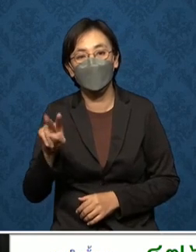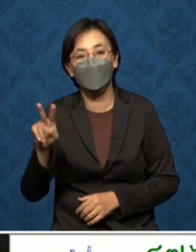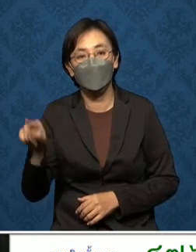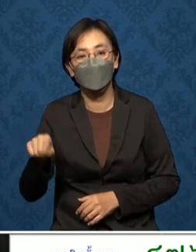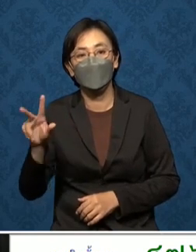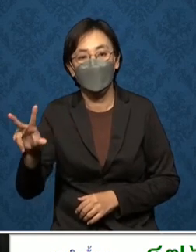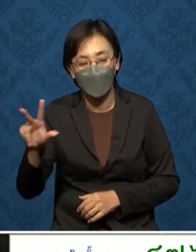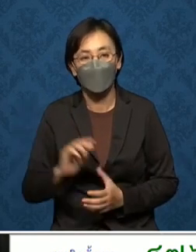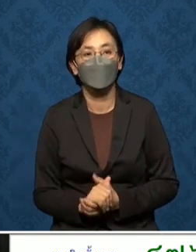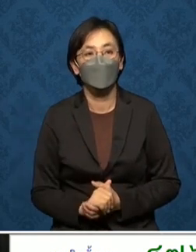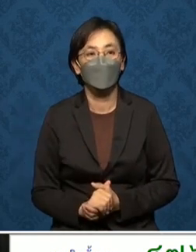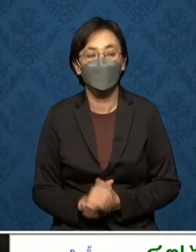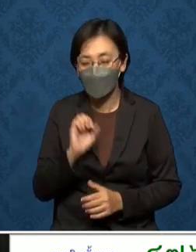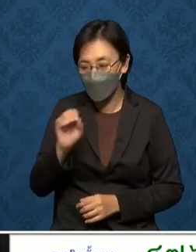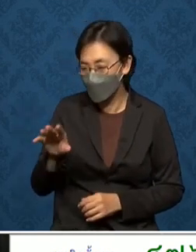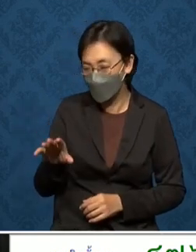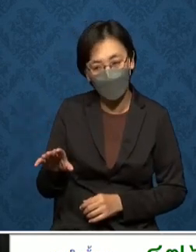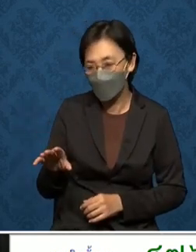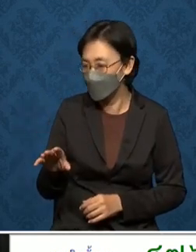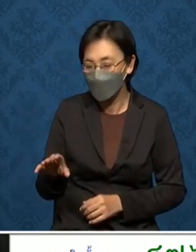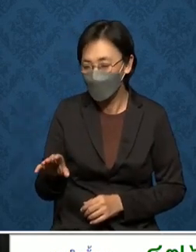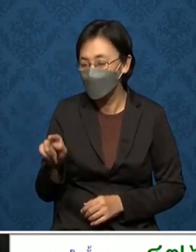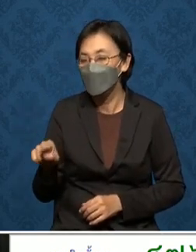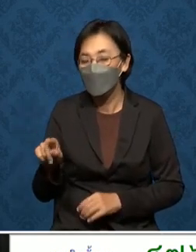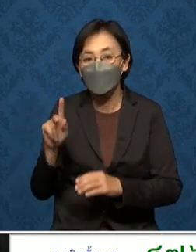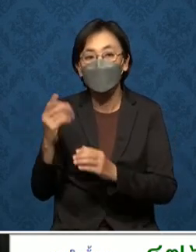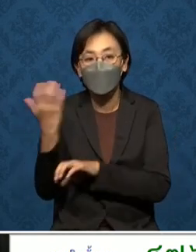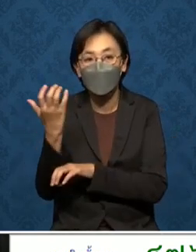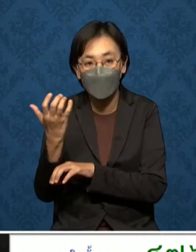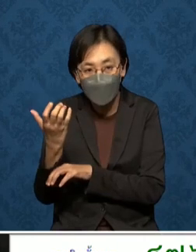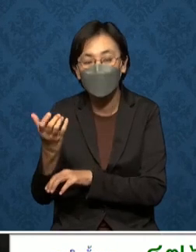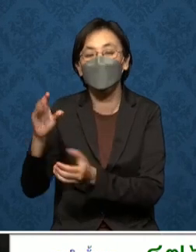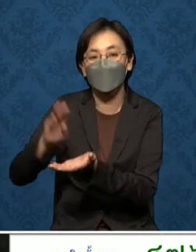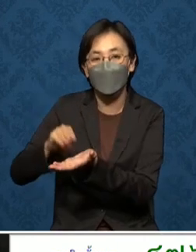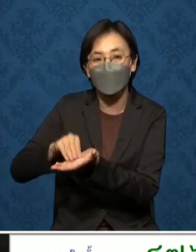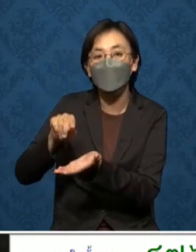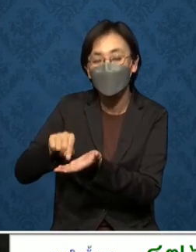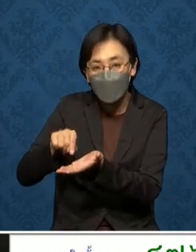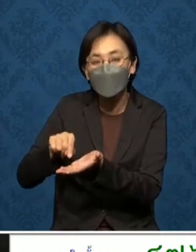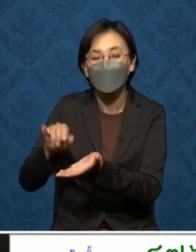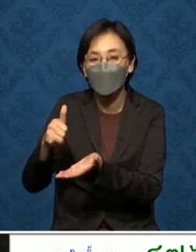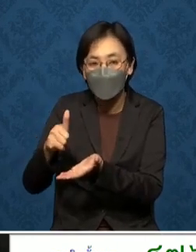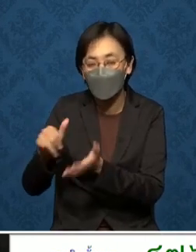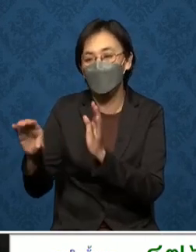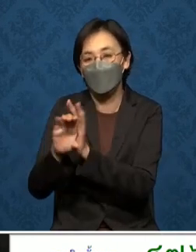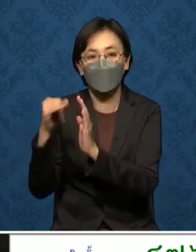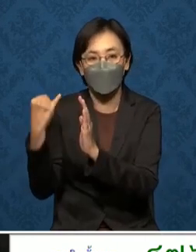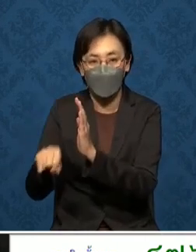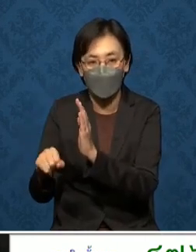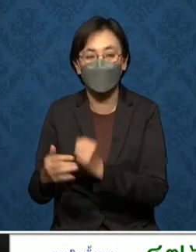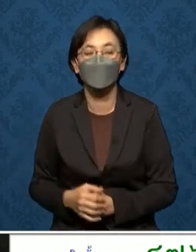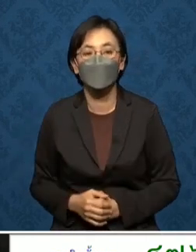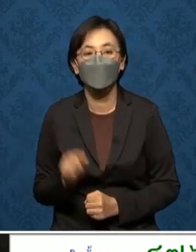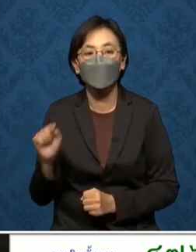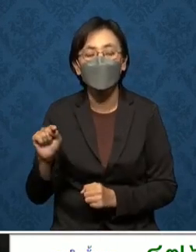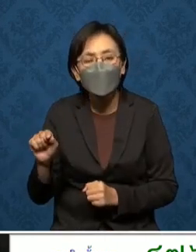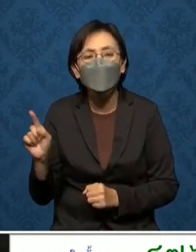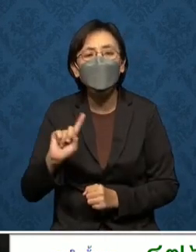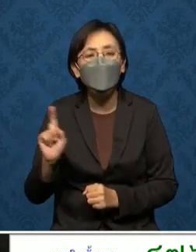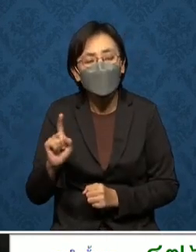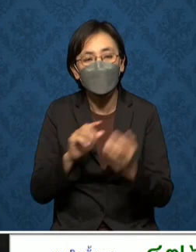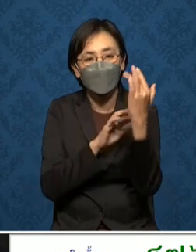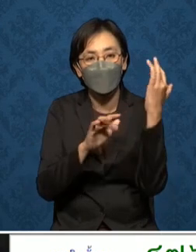작업